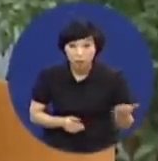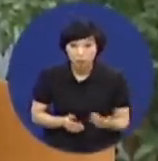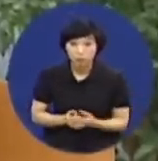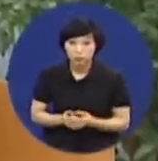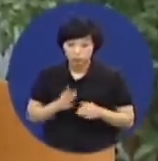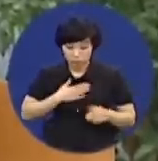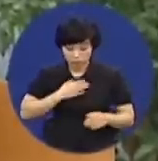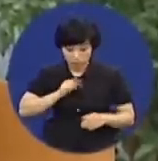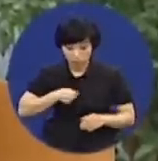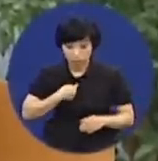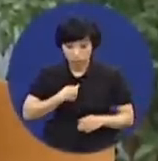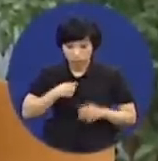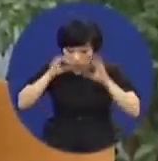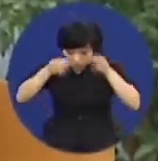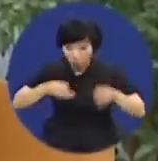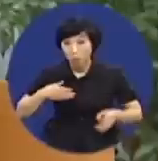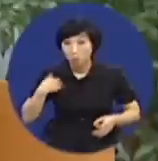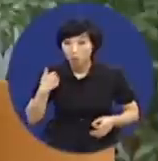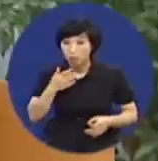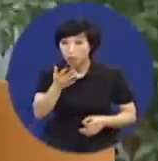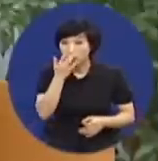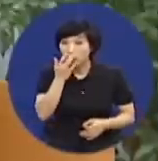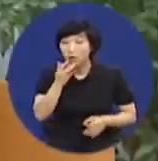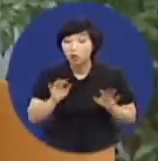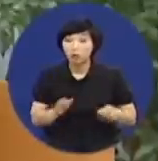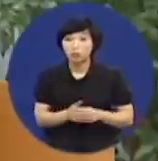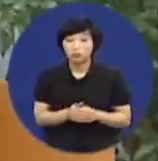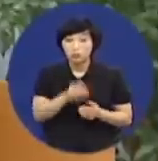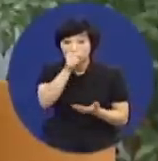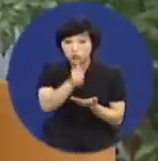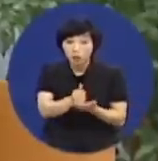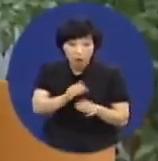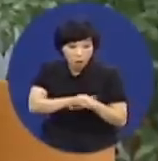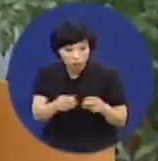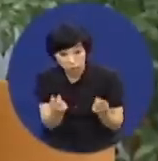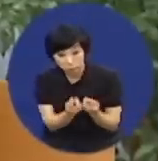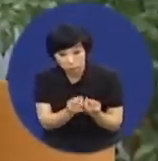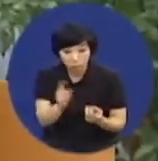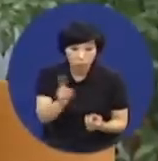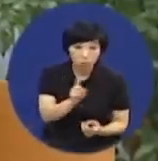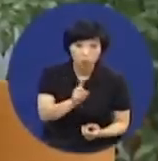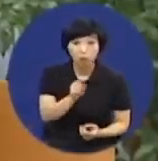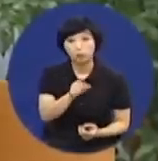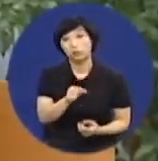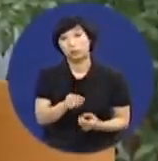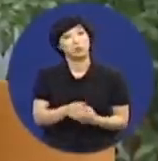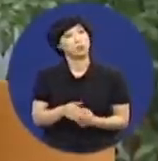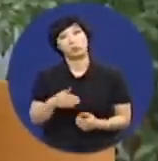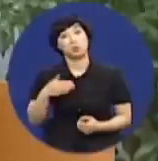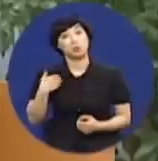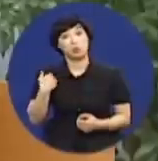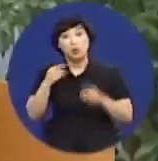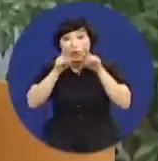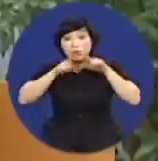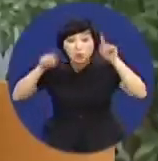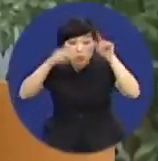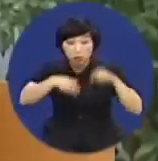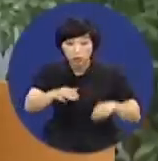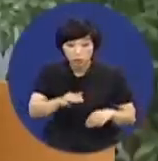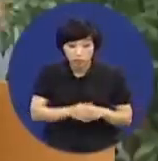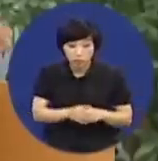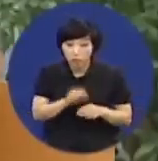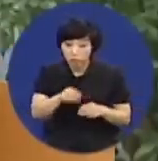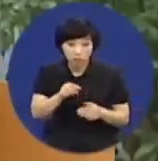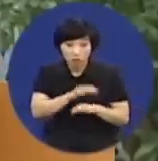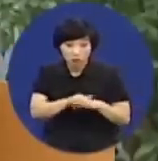ですから本人も知らないので、どうやって罪の問題を、地獄の問題を解